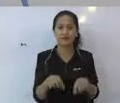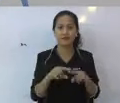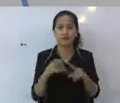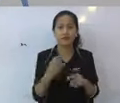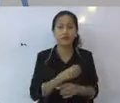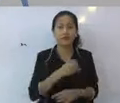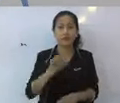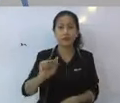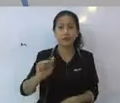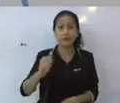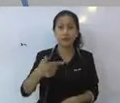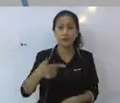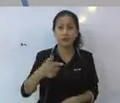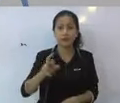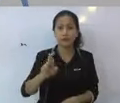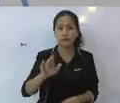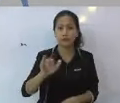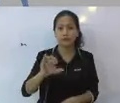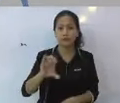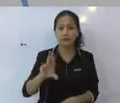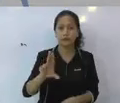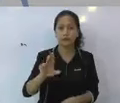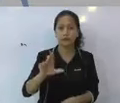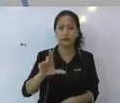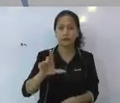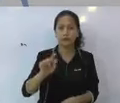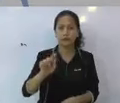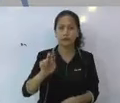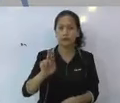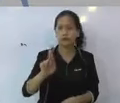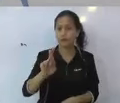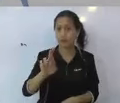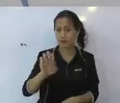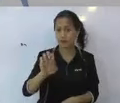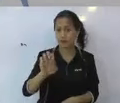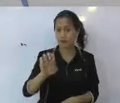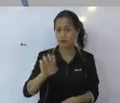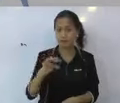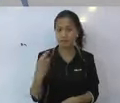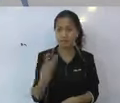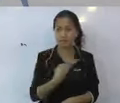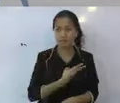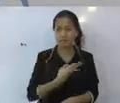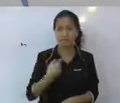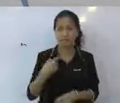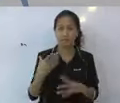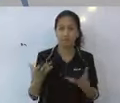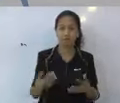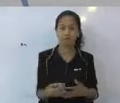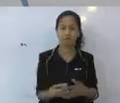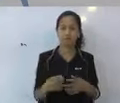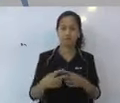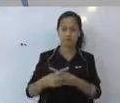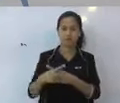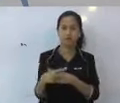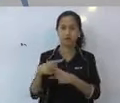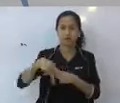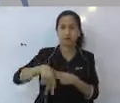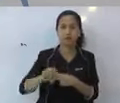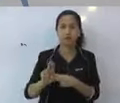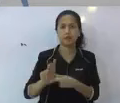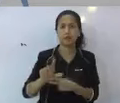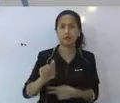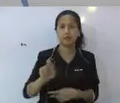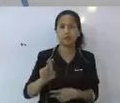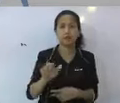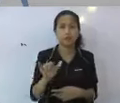natin, 'di ba, sir? Meron tayong mga talagang inaalaga ang mga yung mga poultry, ganyan, yung mga